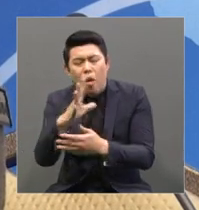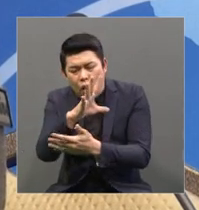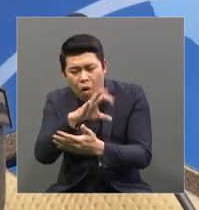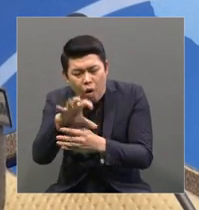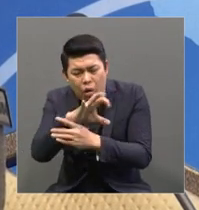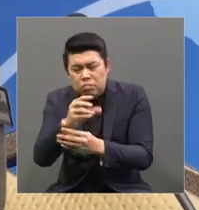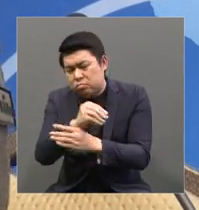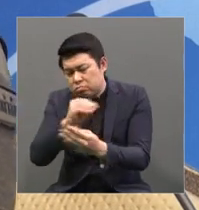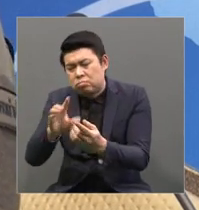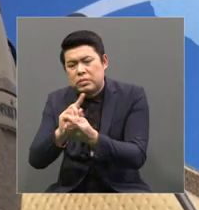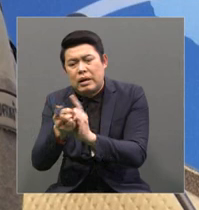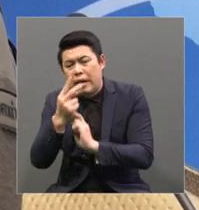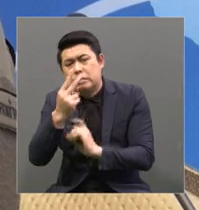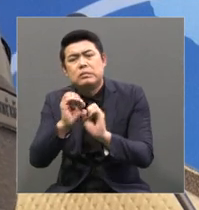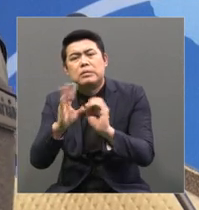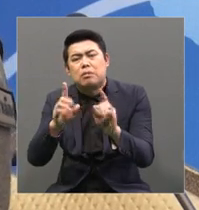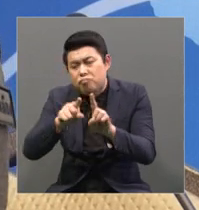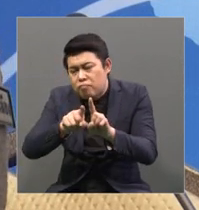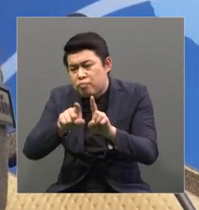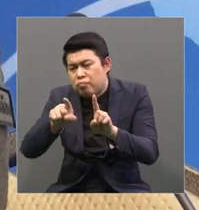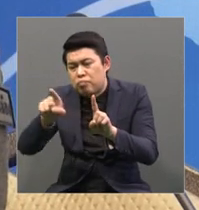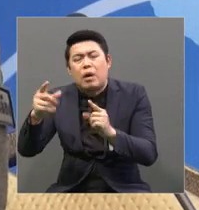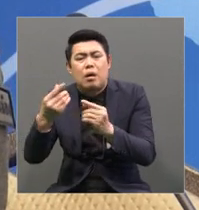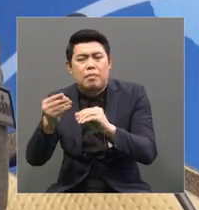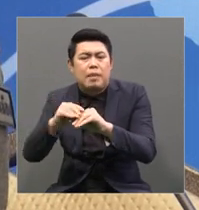ให้หลงเชื่อแล้วก็ทำให้เห็นว่ากราฟของ